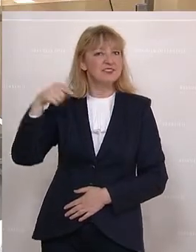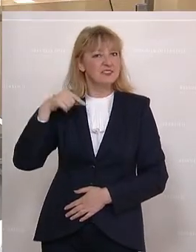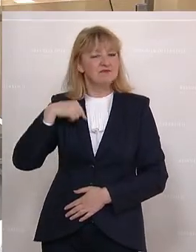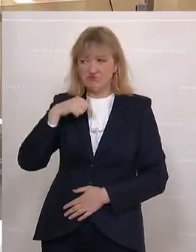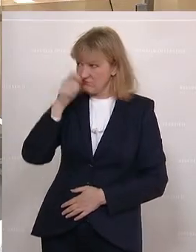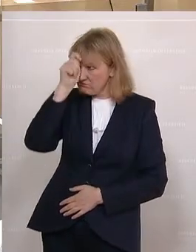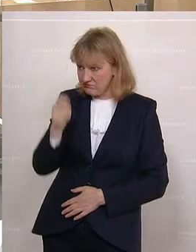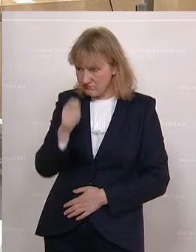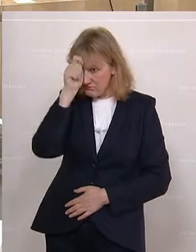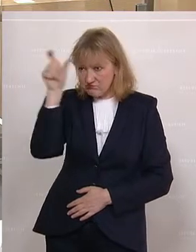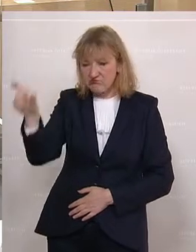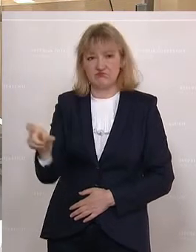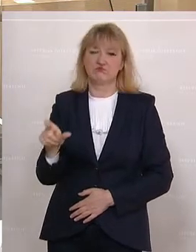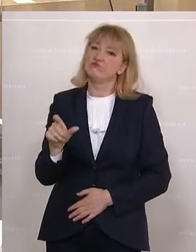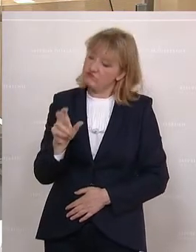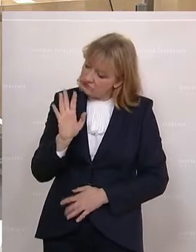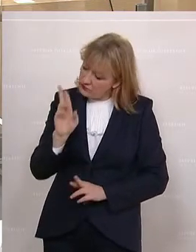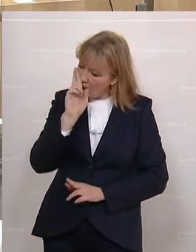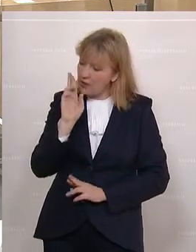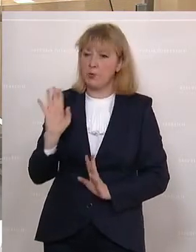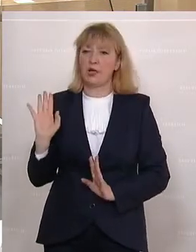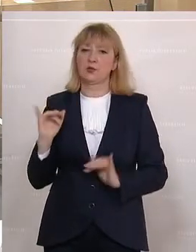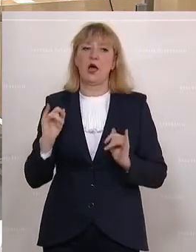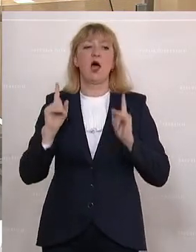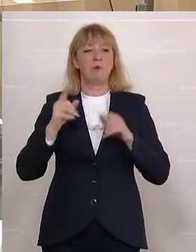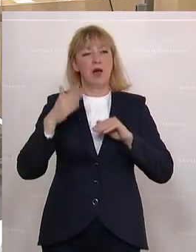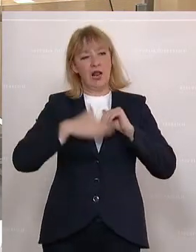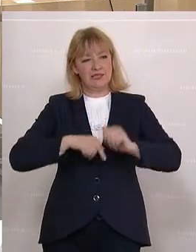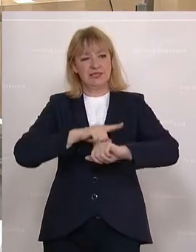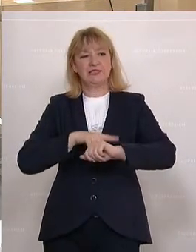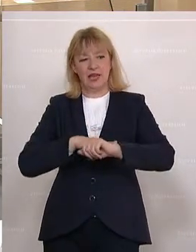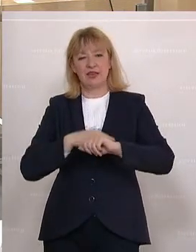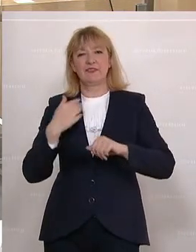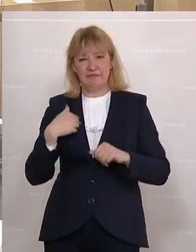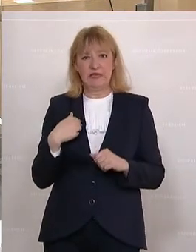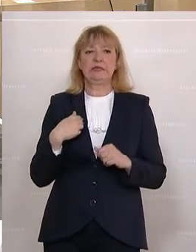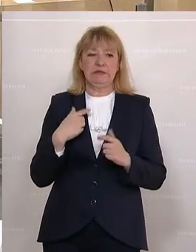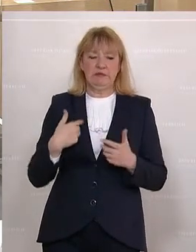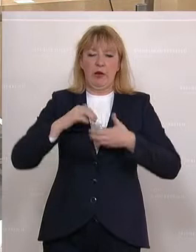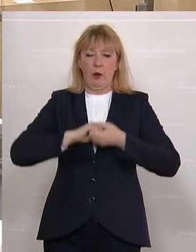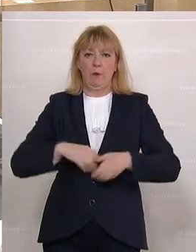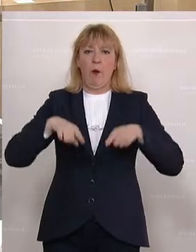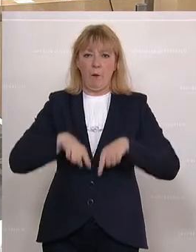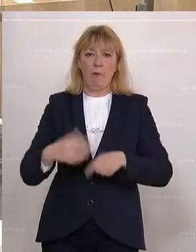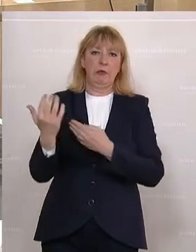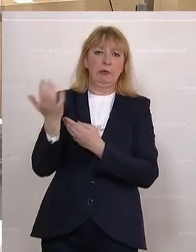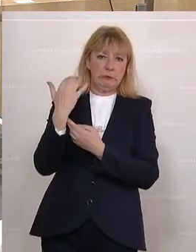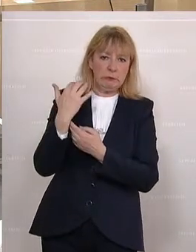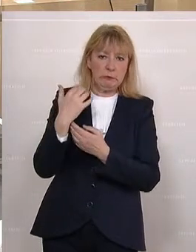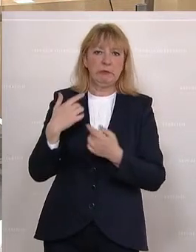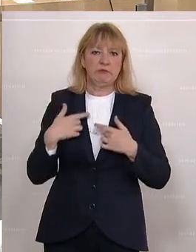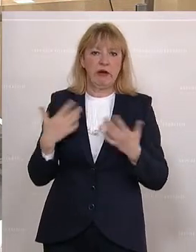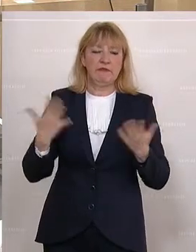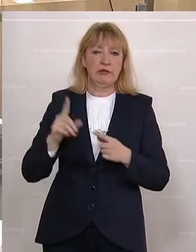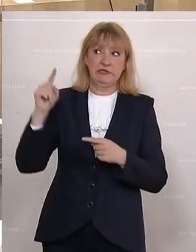und ich habe großen respekt vor ihnen aber ihnen müssen doch in der letzten zeit mit den ganzen vorwürfen an unseren klub an die ohren geklungen haben denn